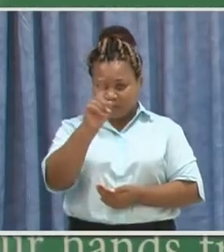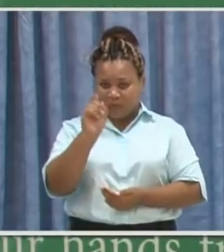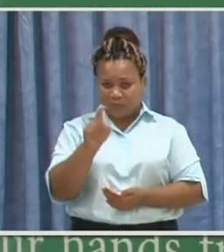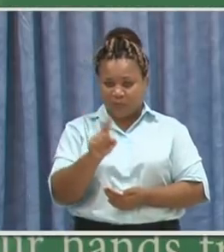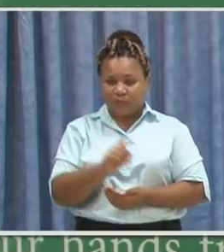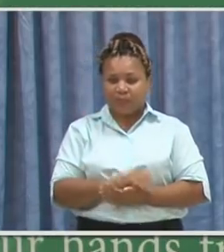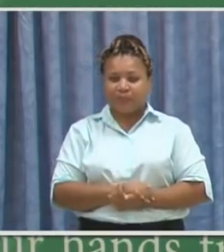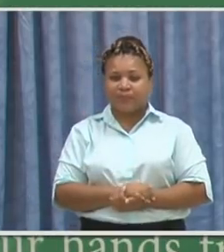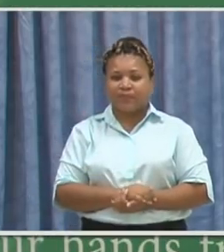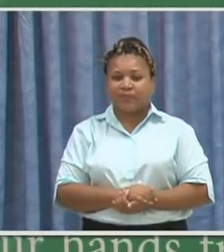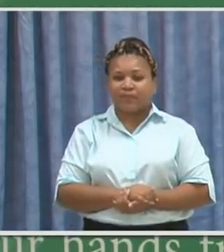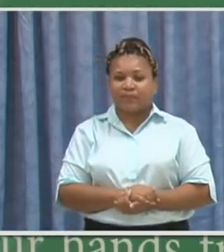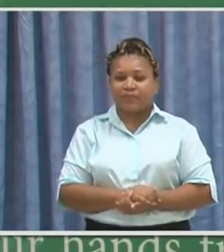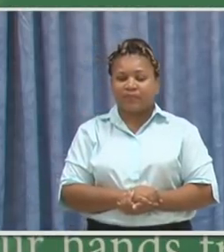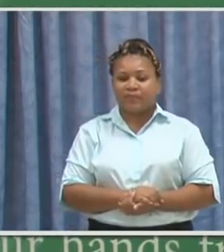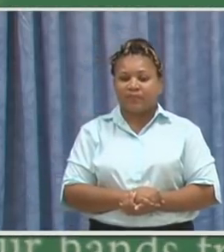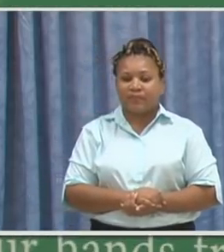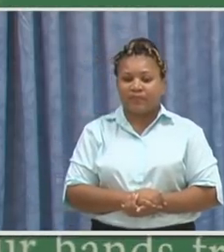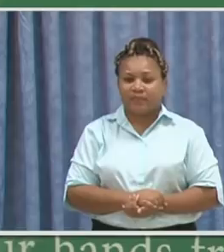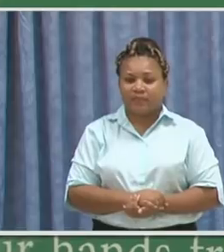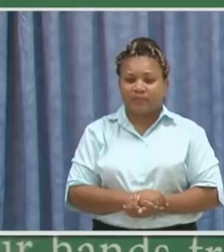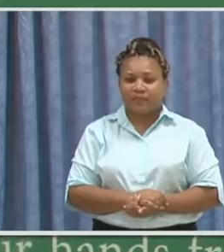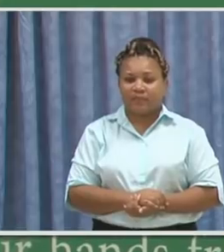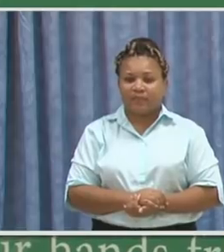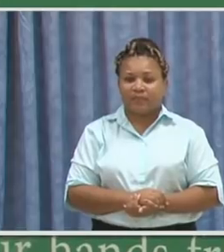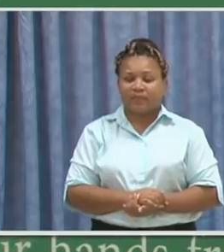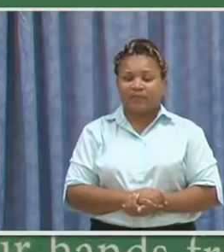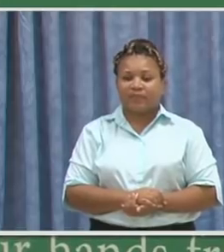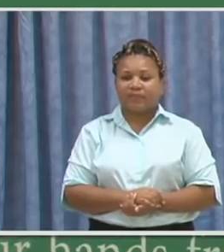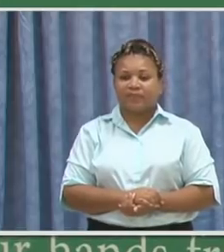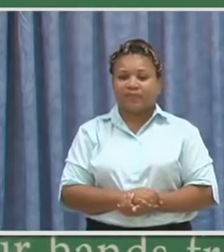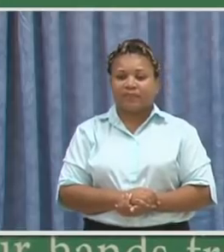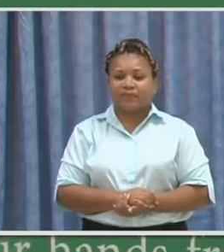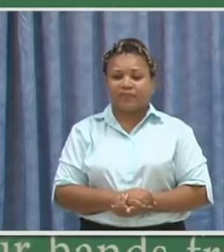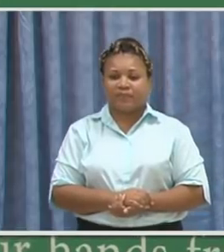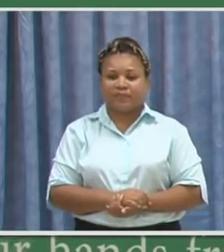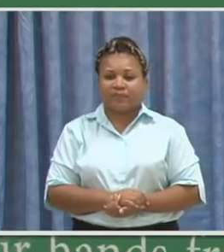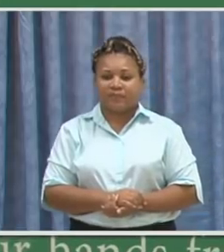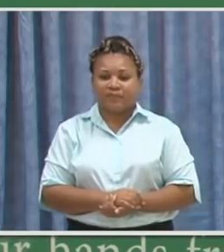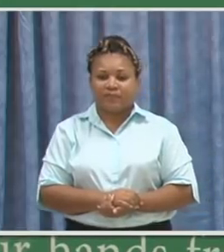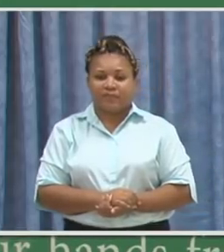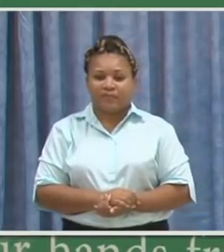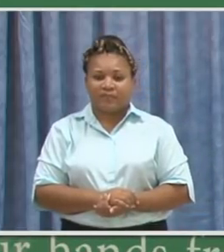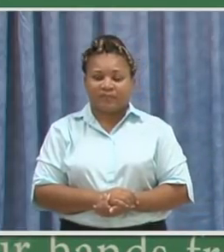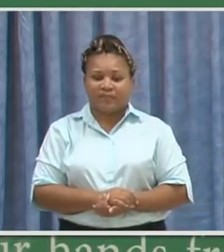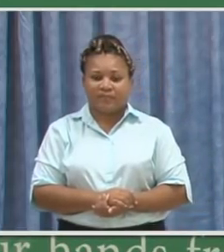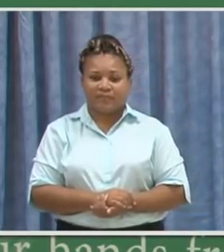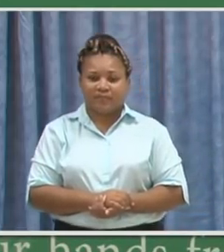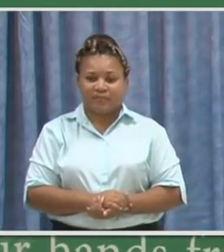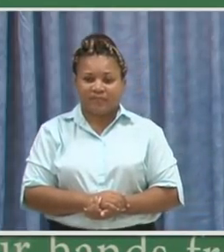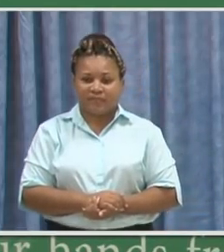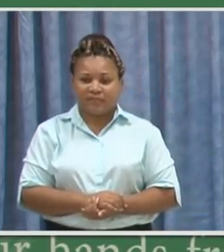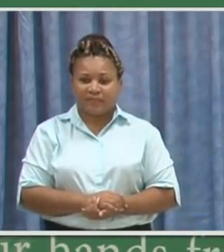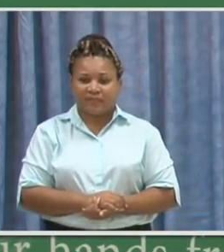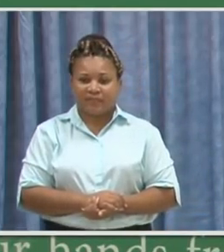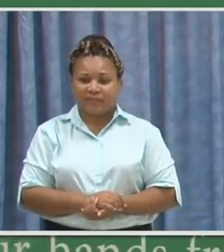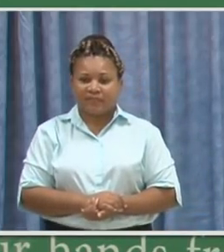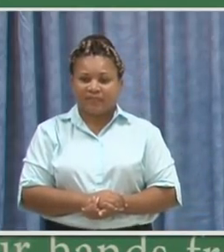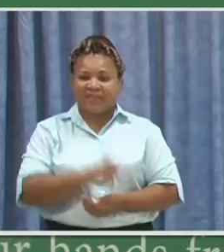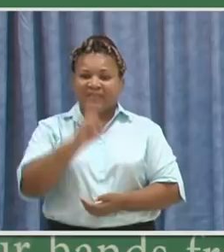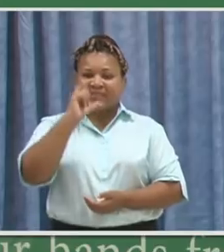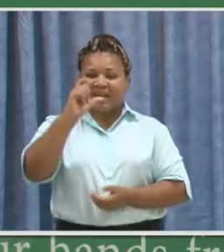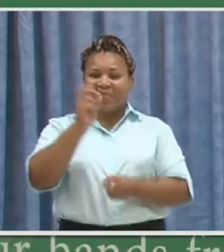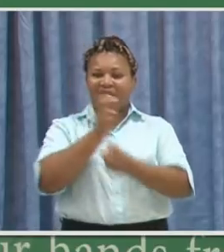restriction nous pas content appeler relaxation nous appeler retour vers